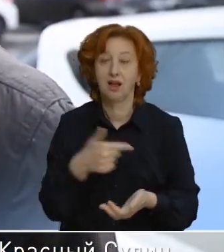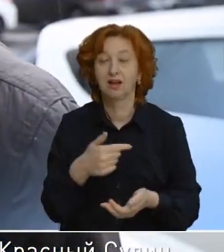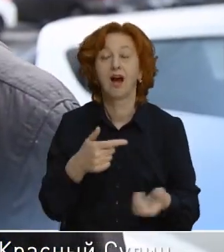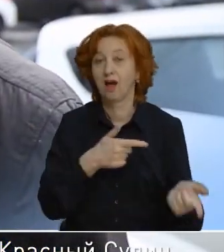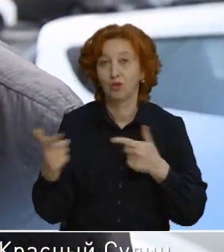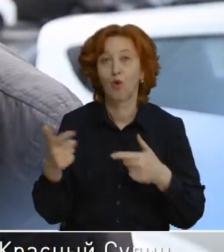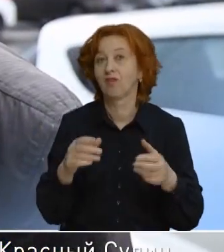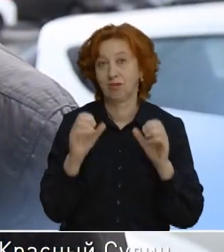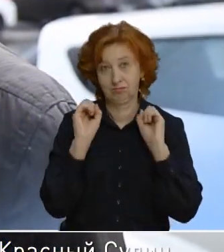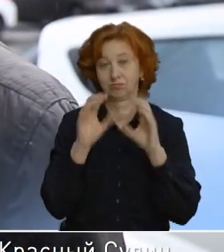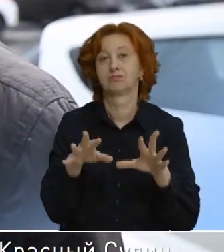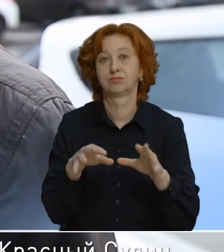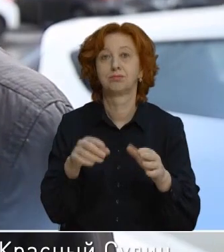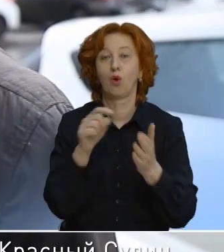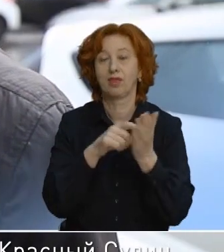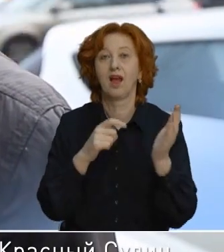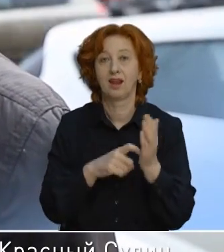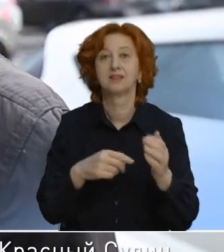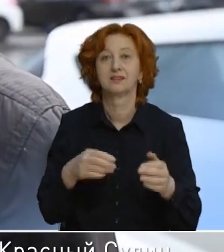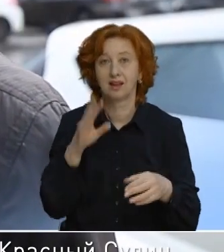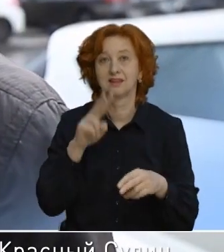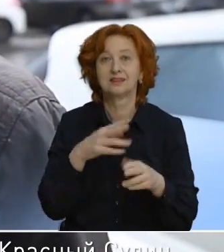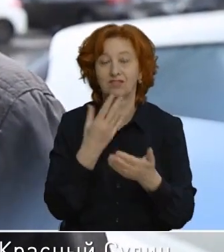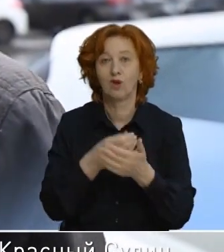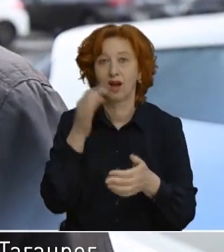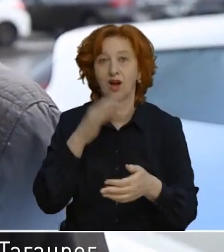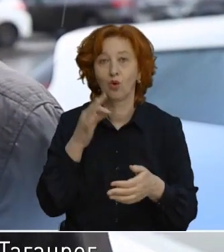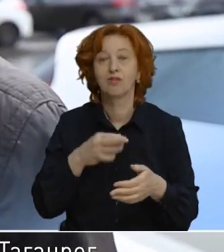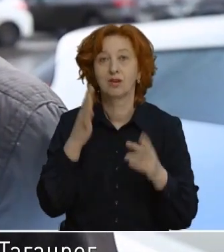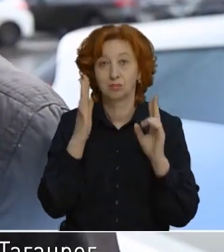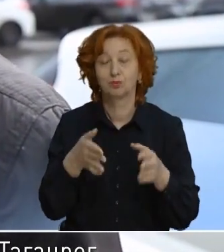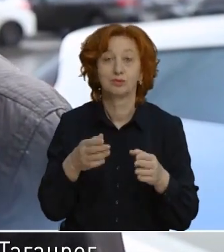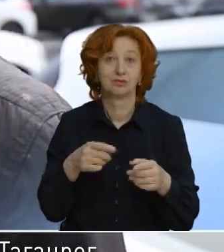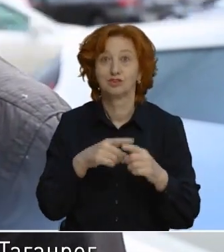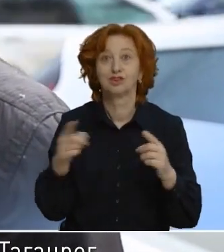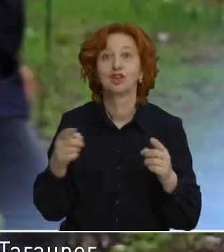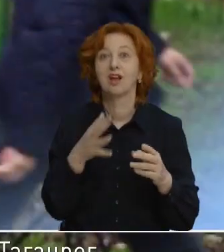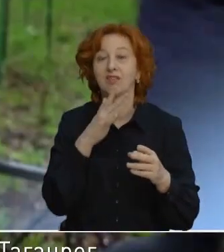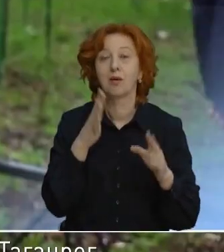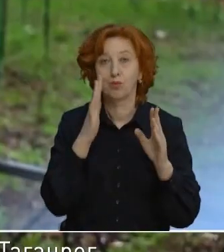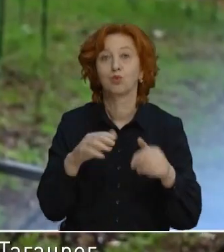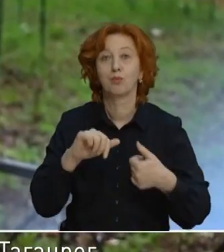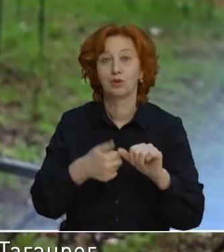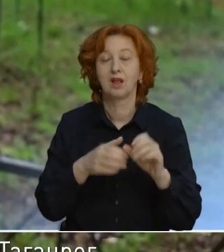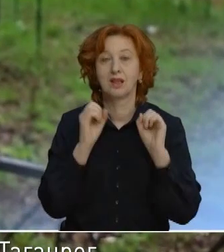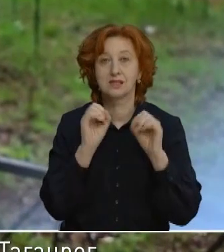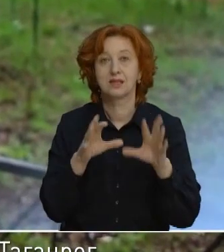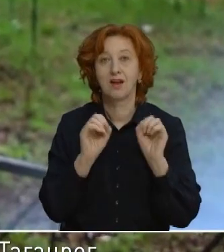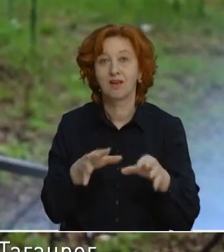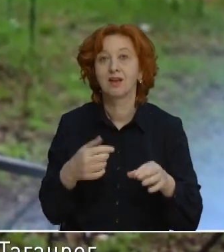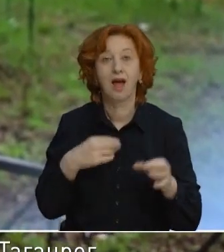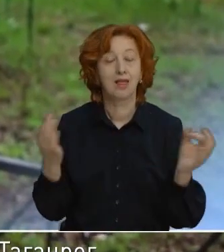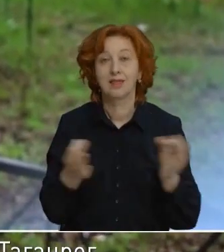Значит, сдавал я кровь всего один раз, но больно не было. Но если нужно будет, конечно, буду сдавать. Нет, никогда не сдавала,